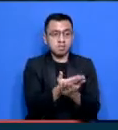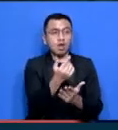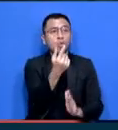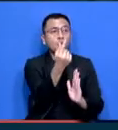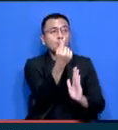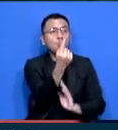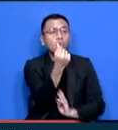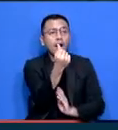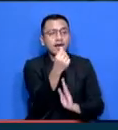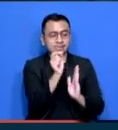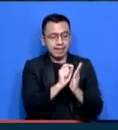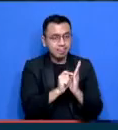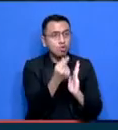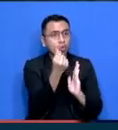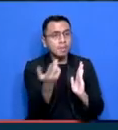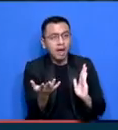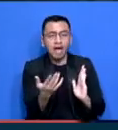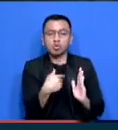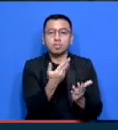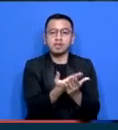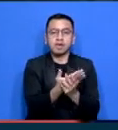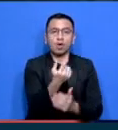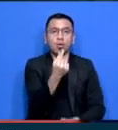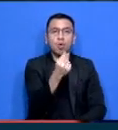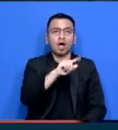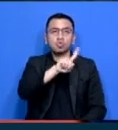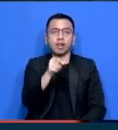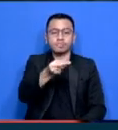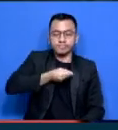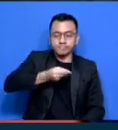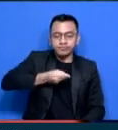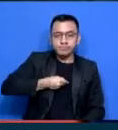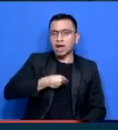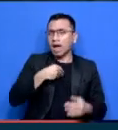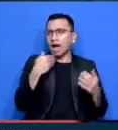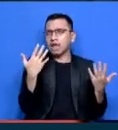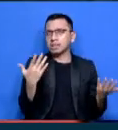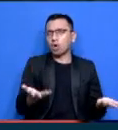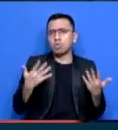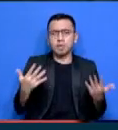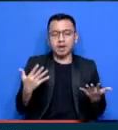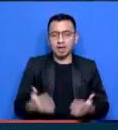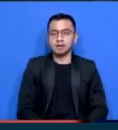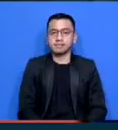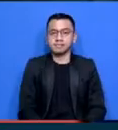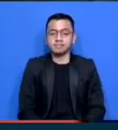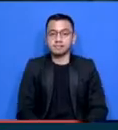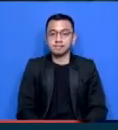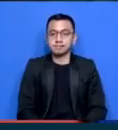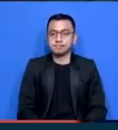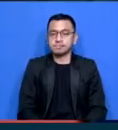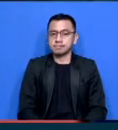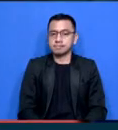uang bulanan atau tidak dinafkahi atau seperti apa pak ee pada dasarnya sih mungkin terkait